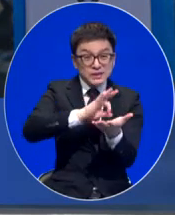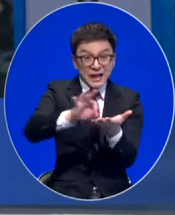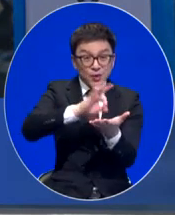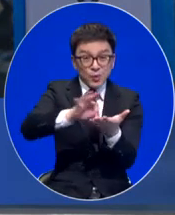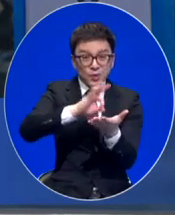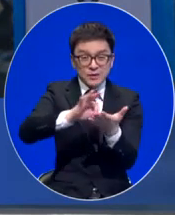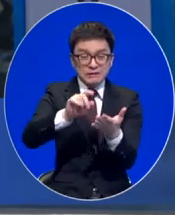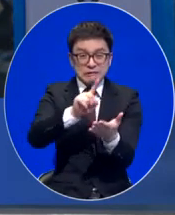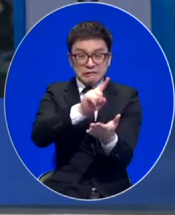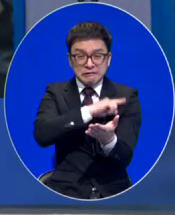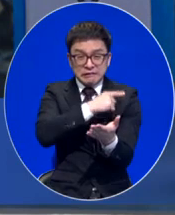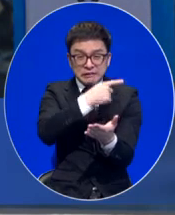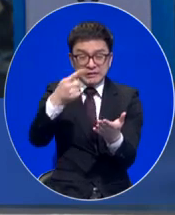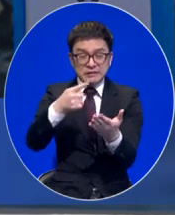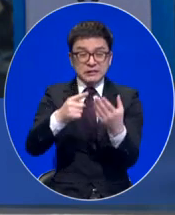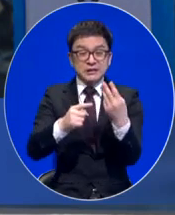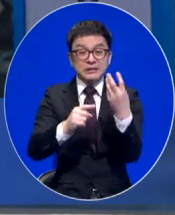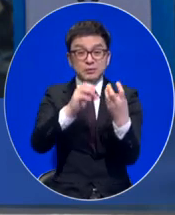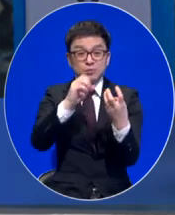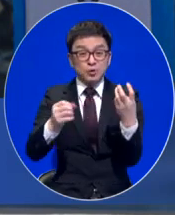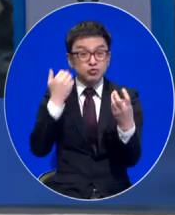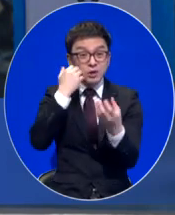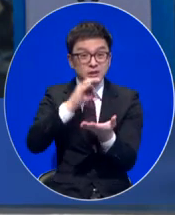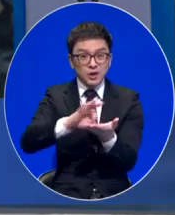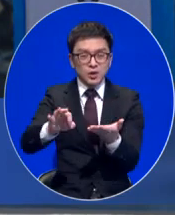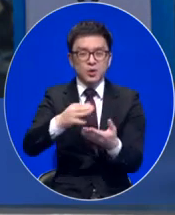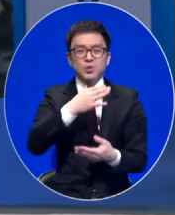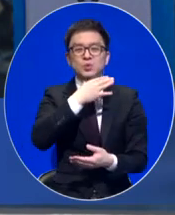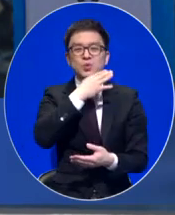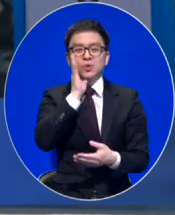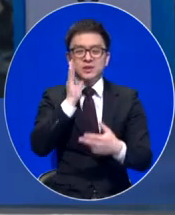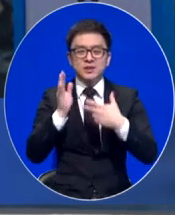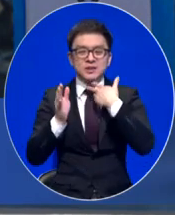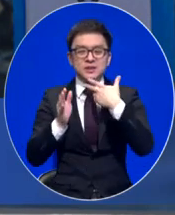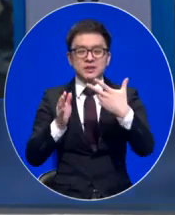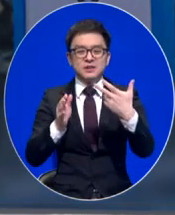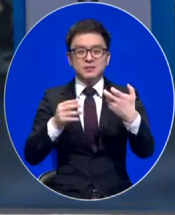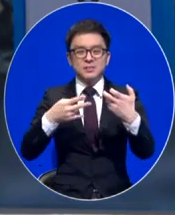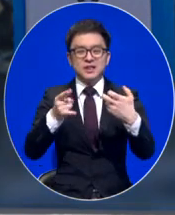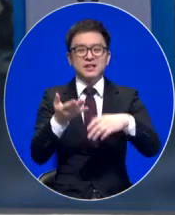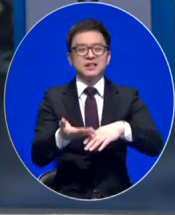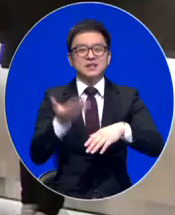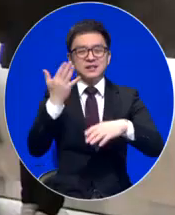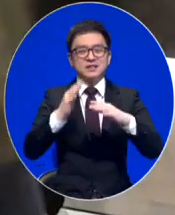진료비의 30% 가까이를 사용했습니다 홍진호 기자입니다